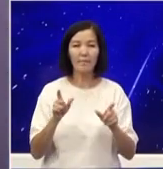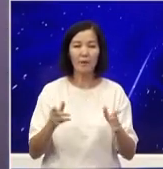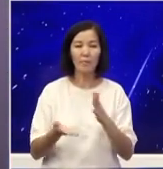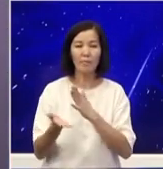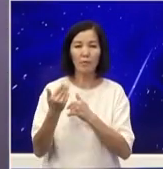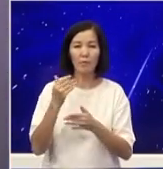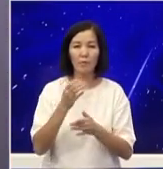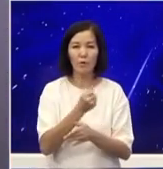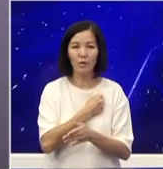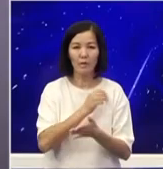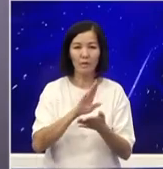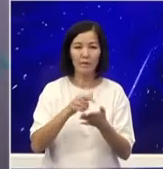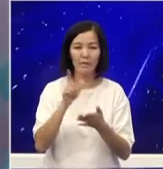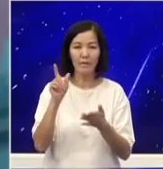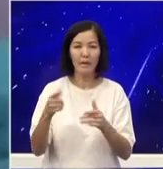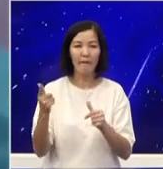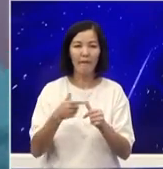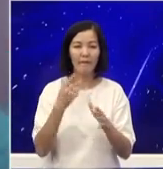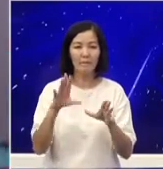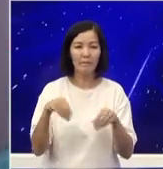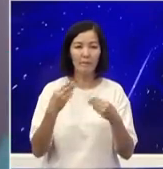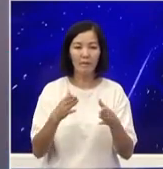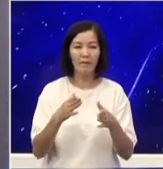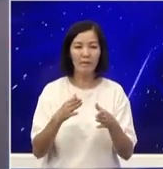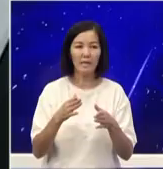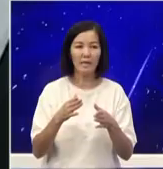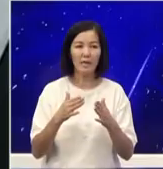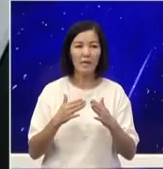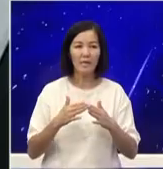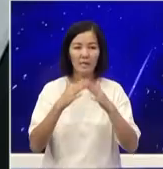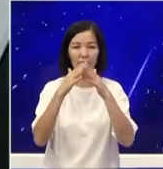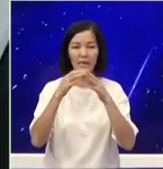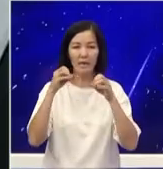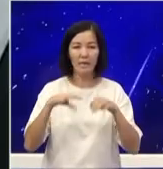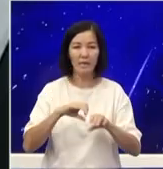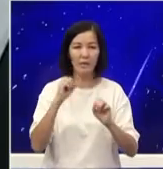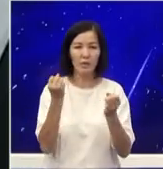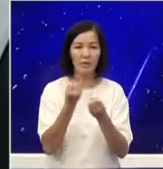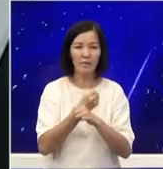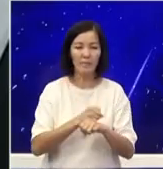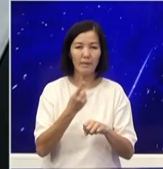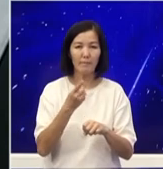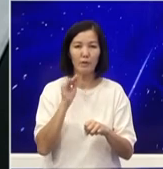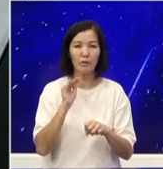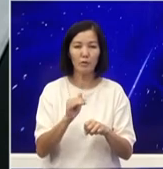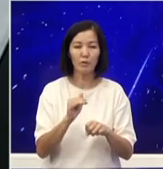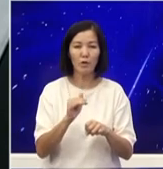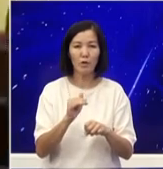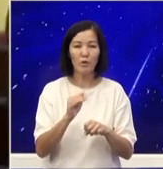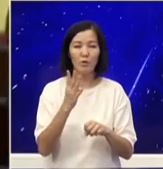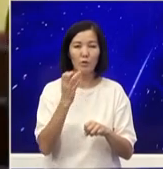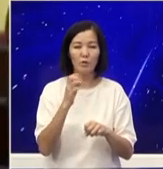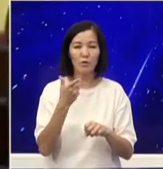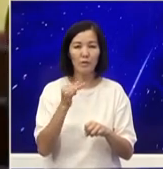генералы Касем Сулейманидің есімі берілген. Зымыраның шу қашықтығы сағатына 1400 шақырым. Бұл ел ақыштың